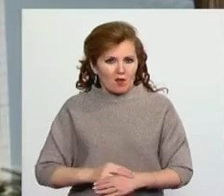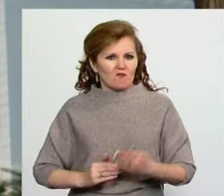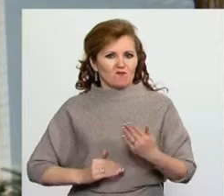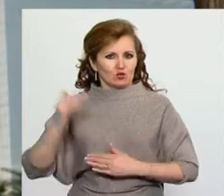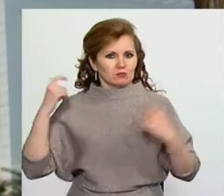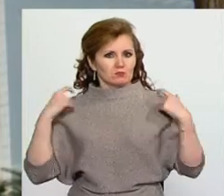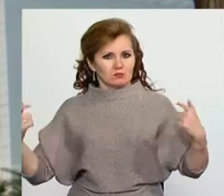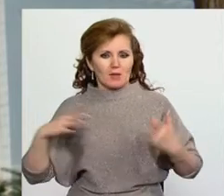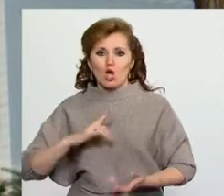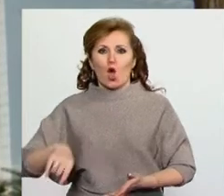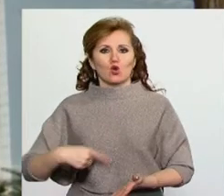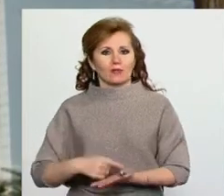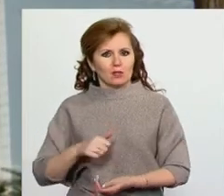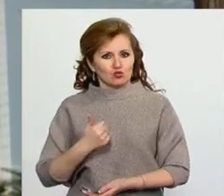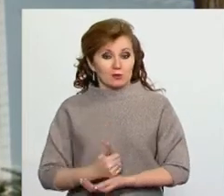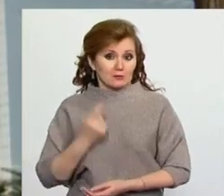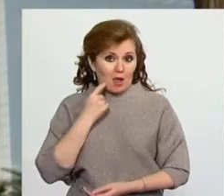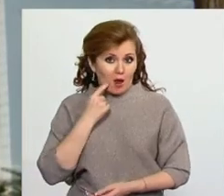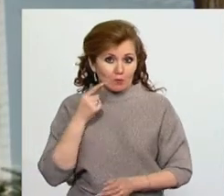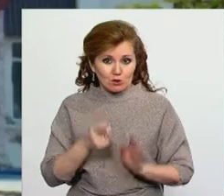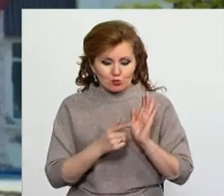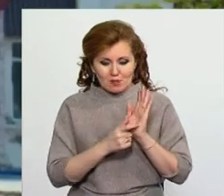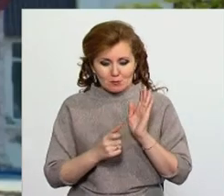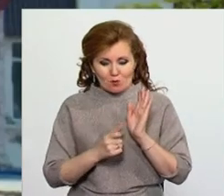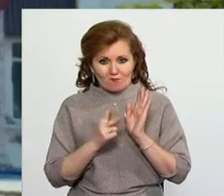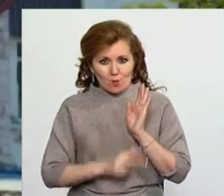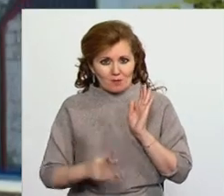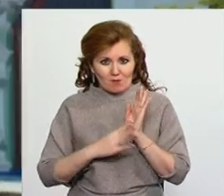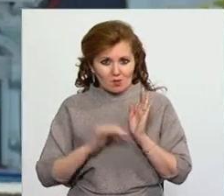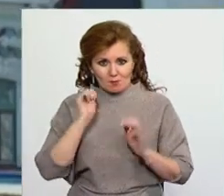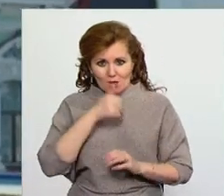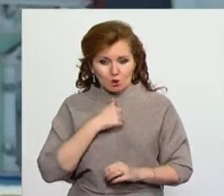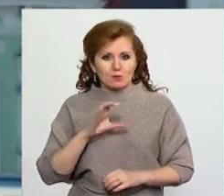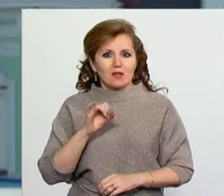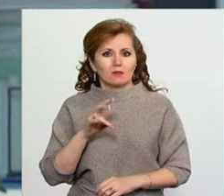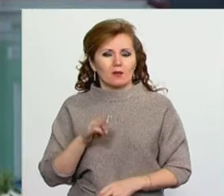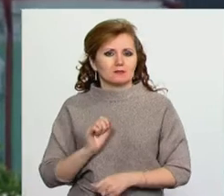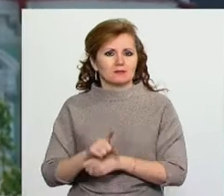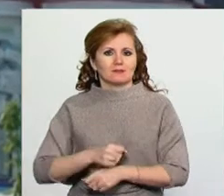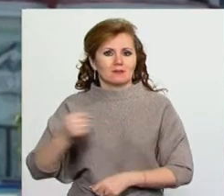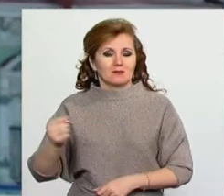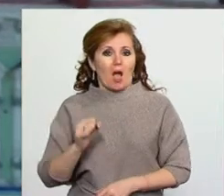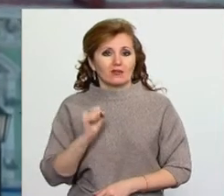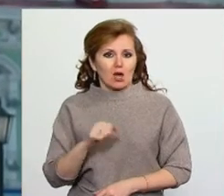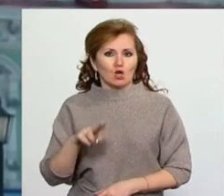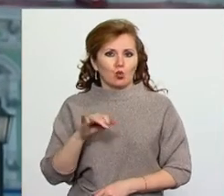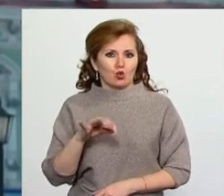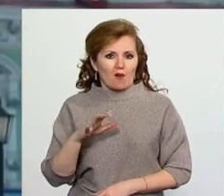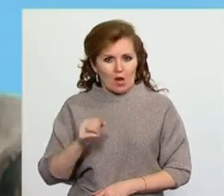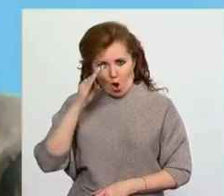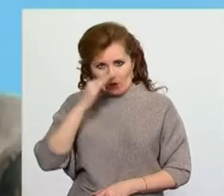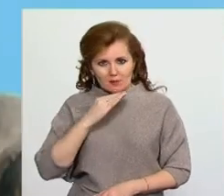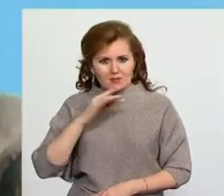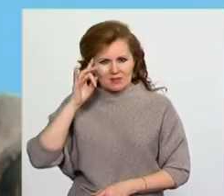были городничие. В Сарапул в 1789 году Сенат назначил Андрея Дурова. Отец знаменитой